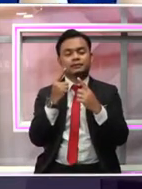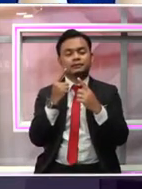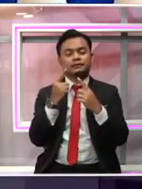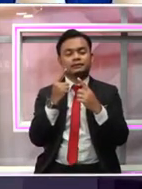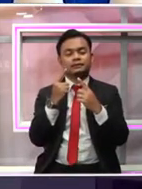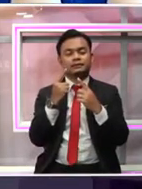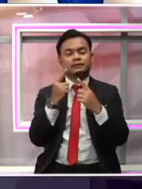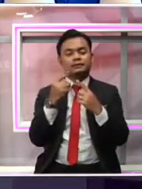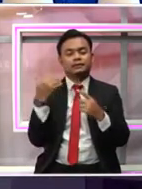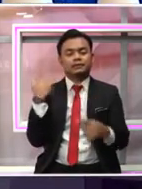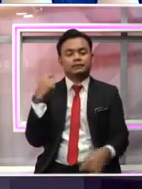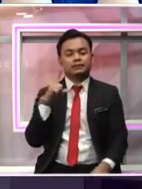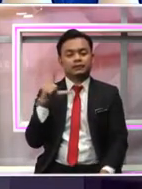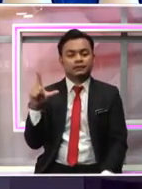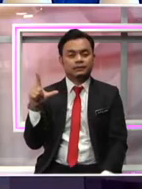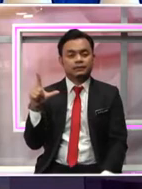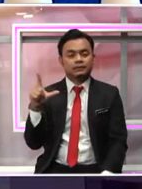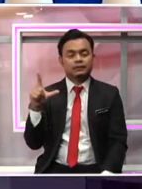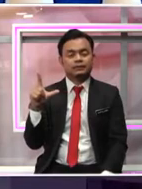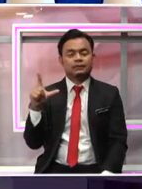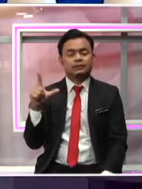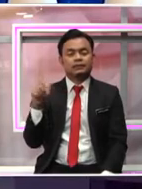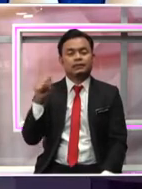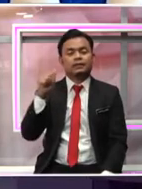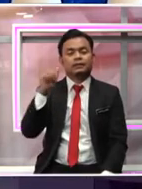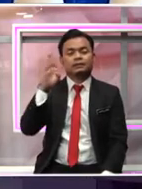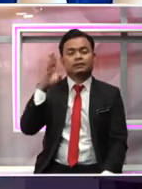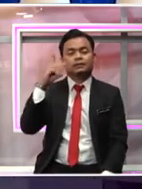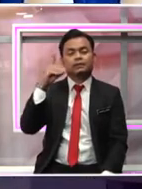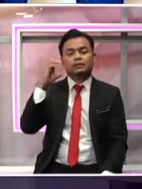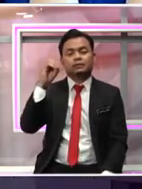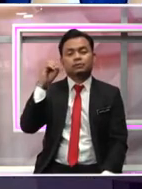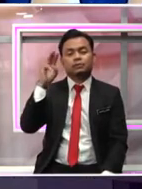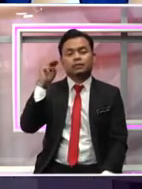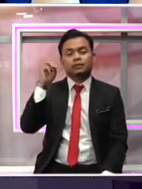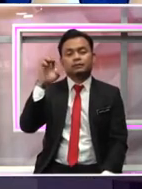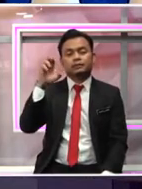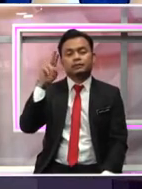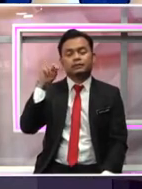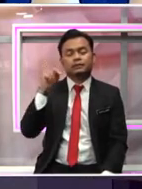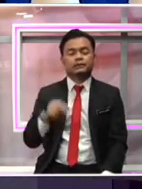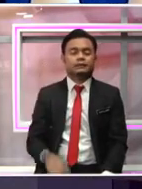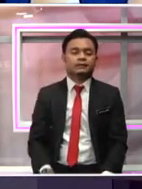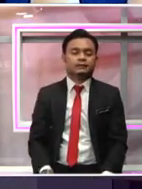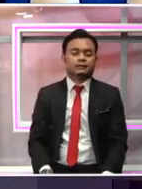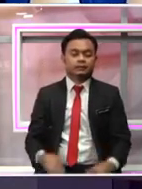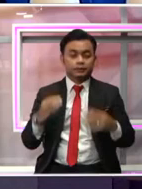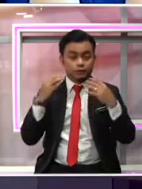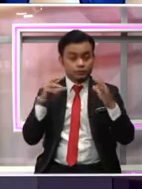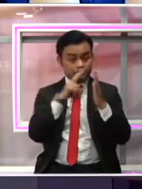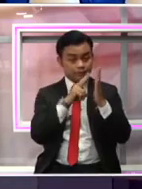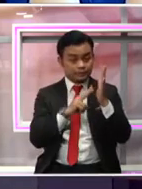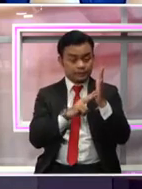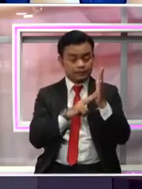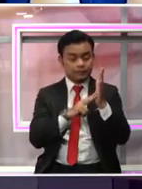by sakatan Dakan dan isi di tempat kosong coba-coba Oke kita